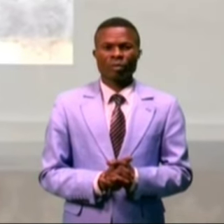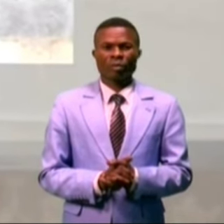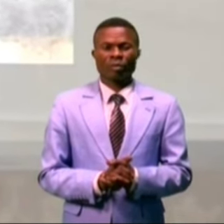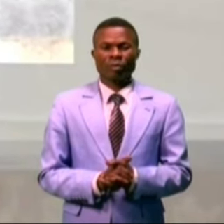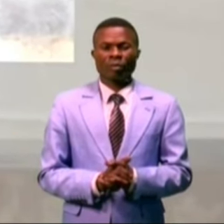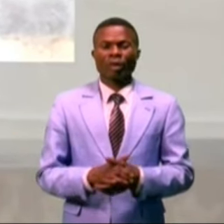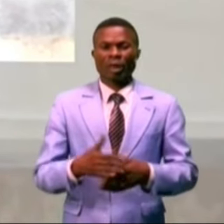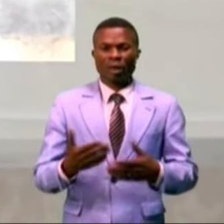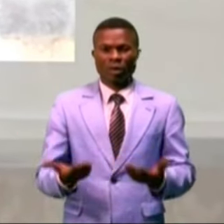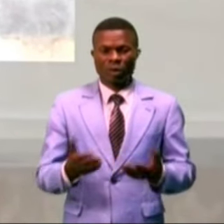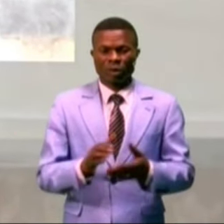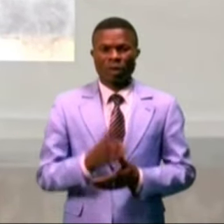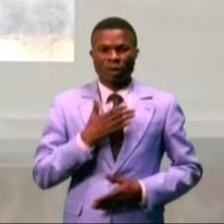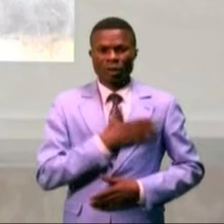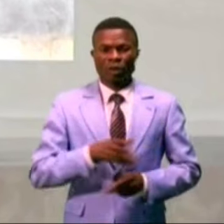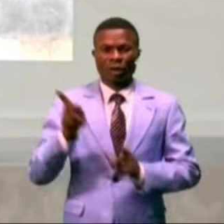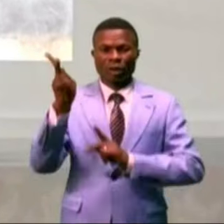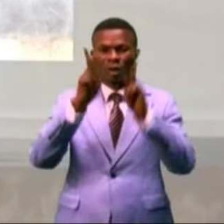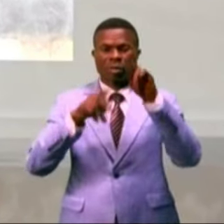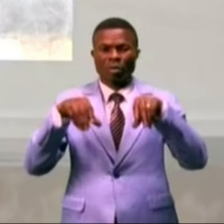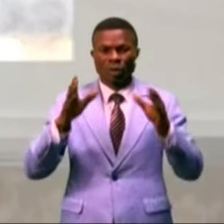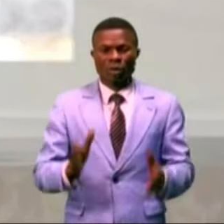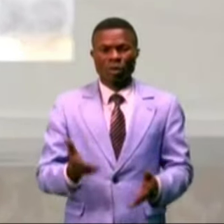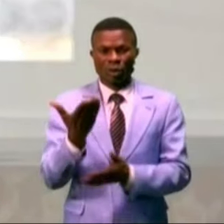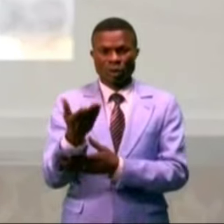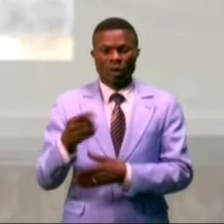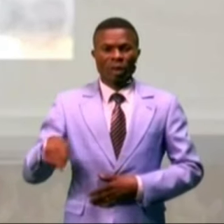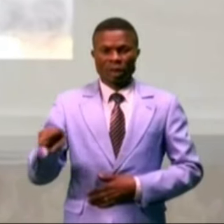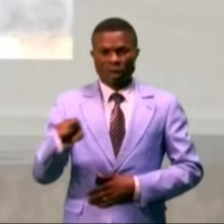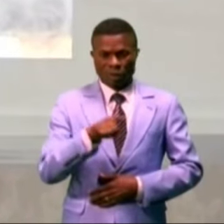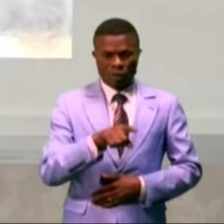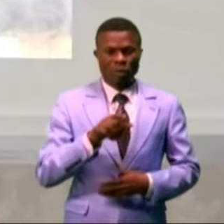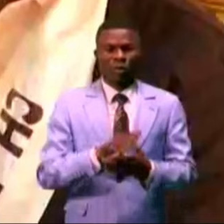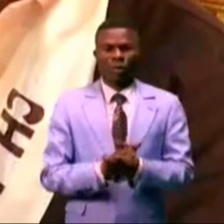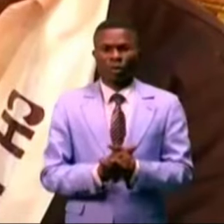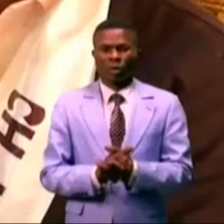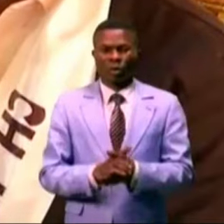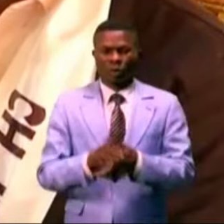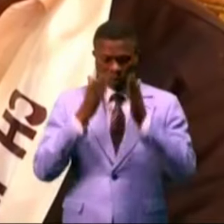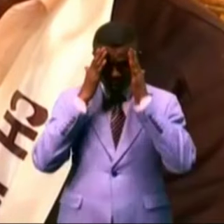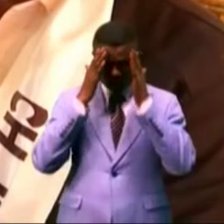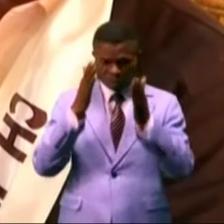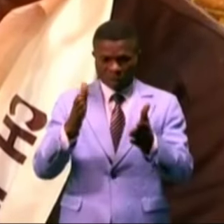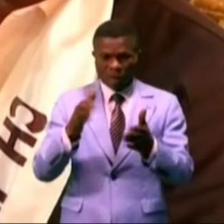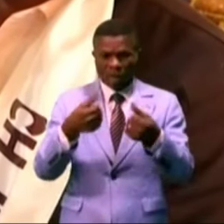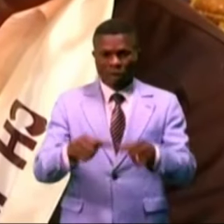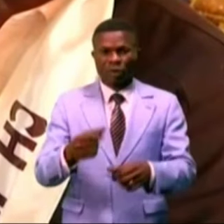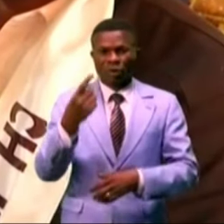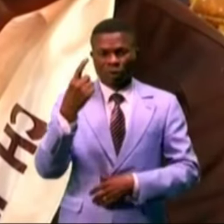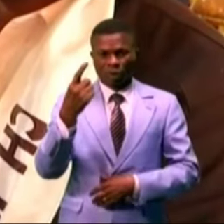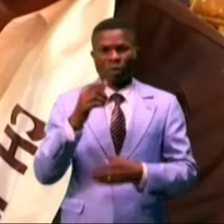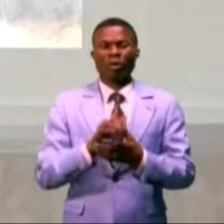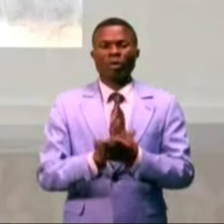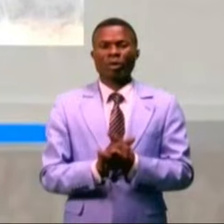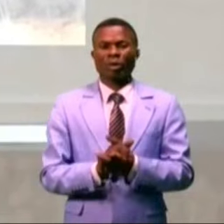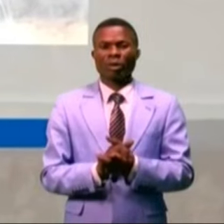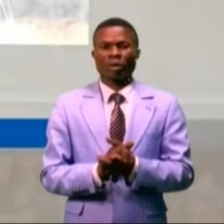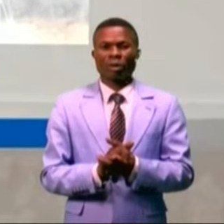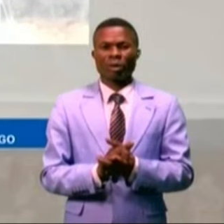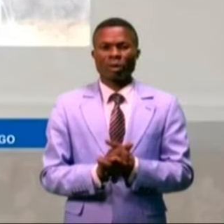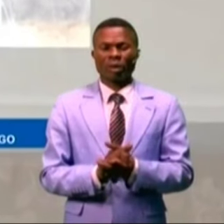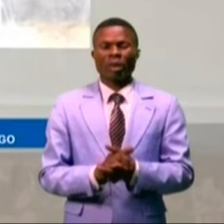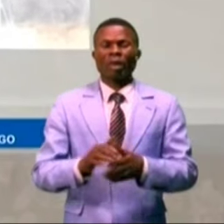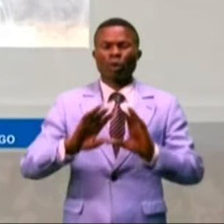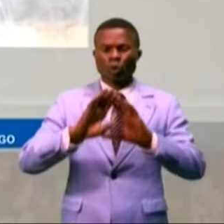Donc, chers compatriotes, moi je vous appelle d'abord à ce sursaut patriotique, cette prise de